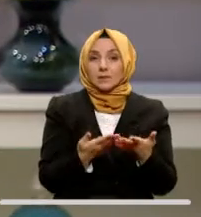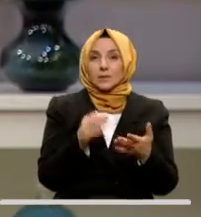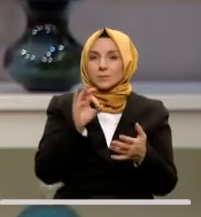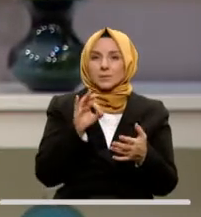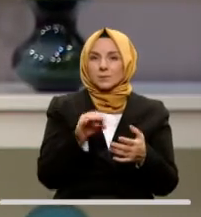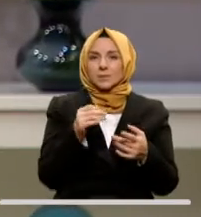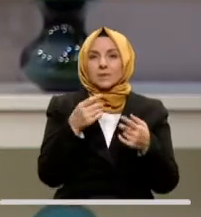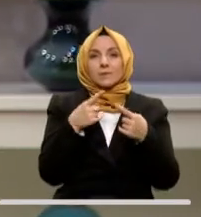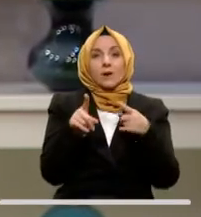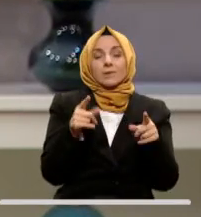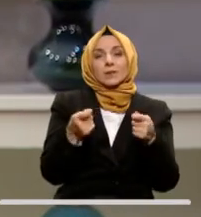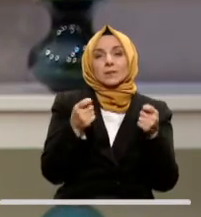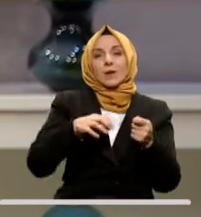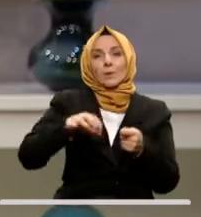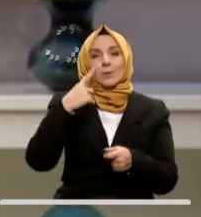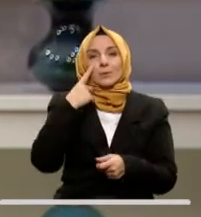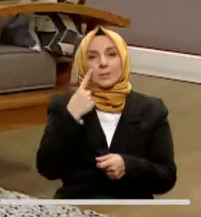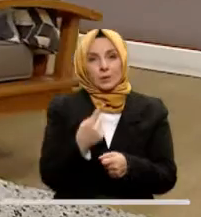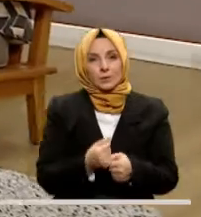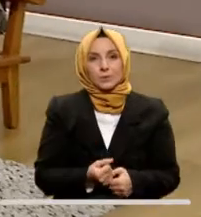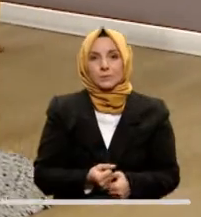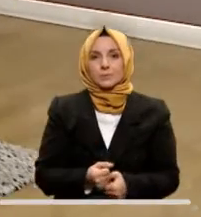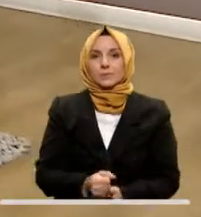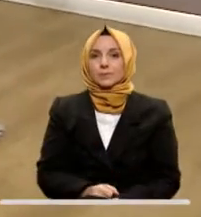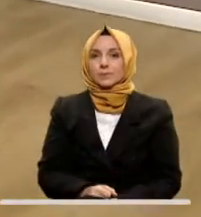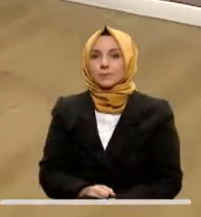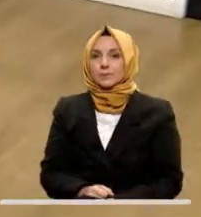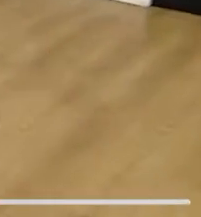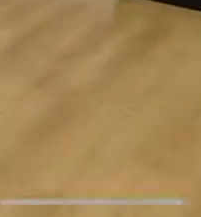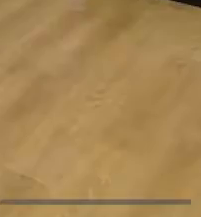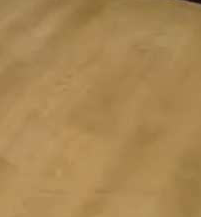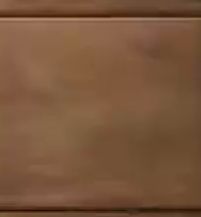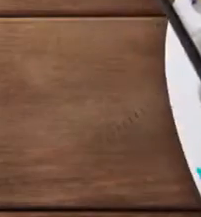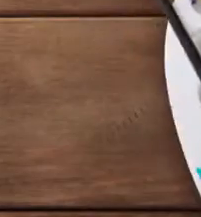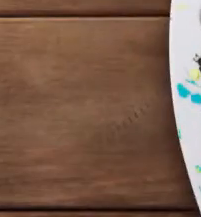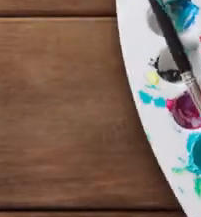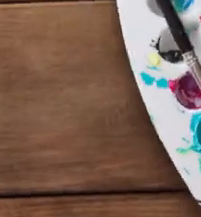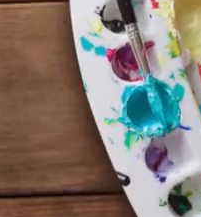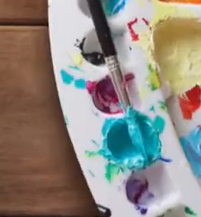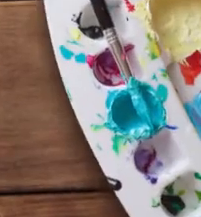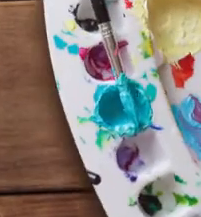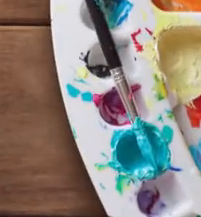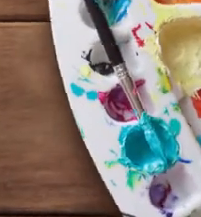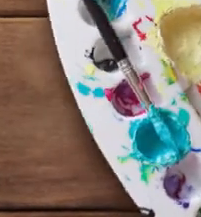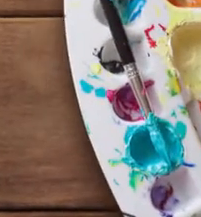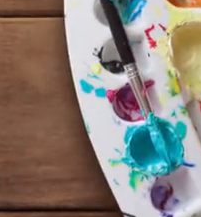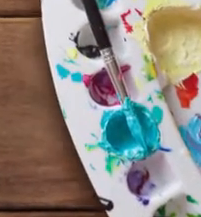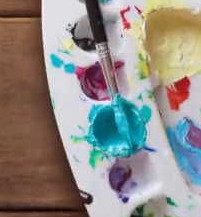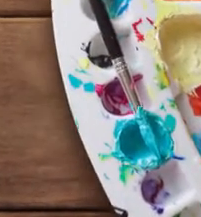efendim şimdi hızlıca muhtelif işler köşemize geçiyoruz bu bu mu